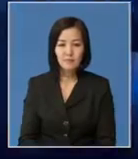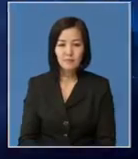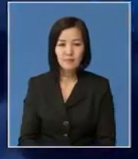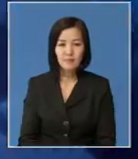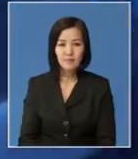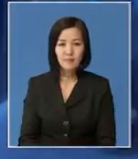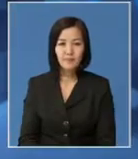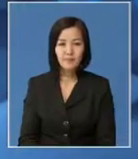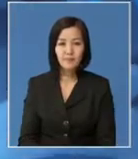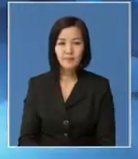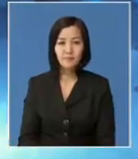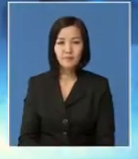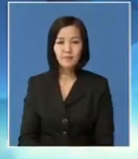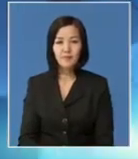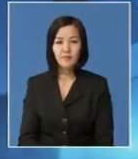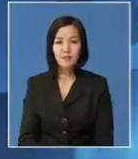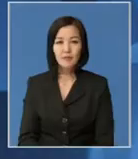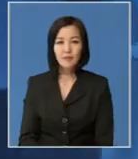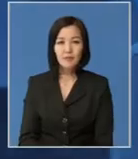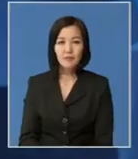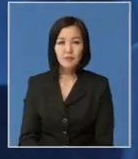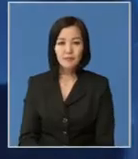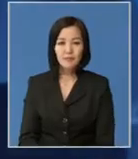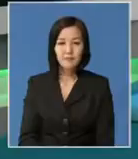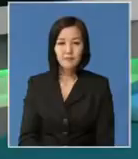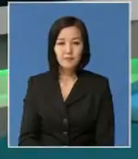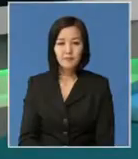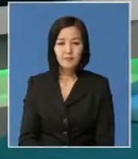Мадина Берікқызы, Надир Хамзин, Жетісу телеарнасы.